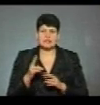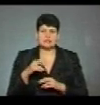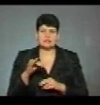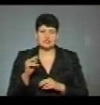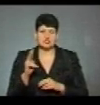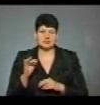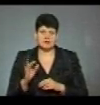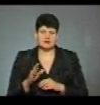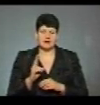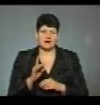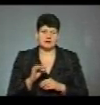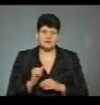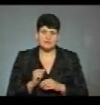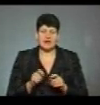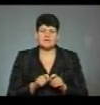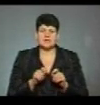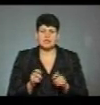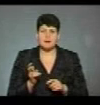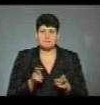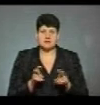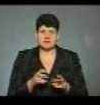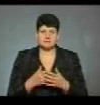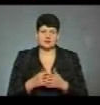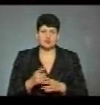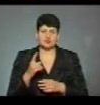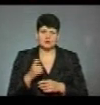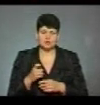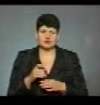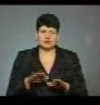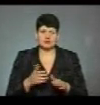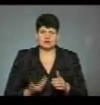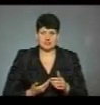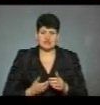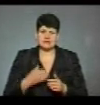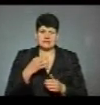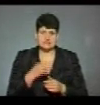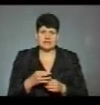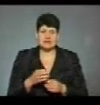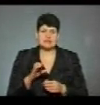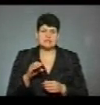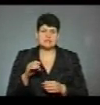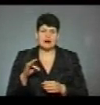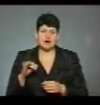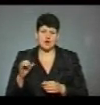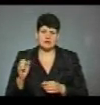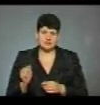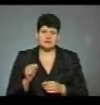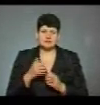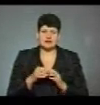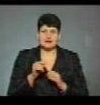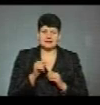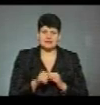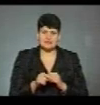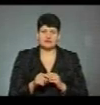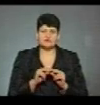і Красівки. На відкриття прийшли близько сотні місцевих жителів, повідомила староста Наталя Баньковська. Серед них